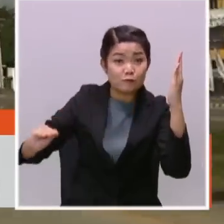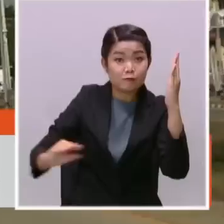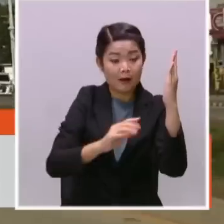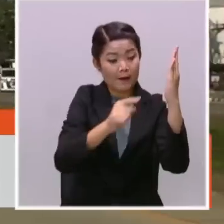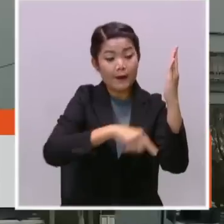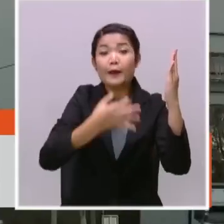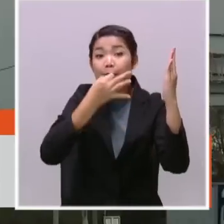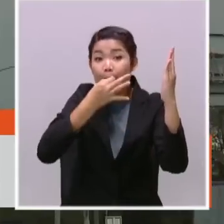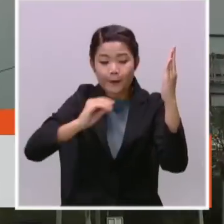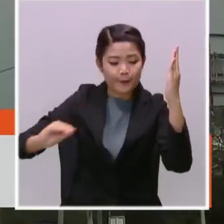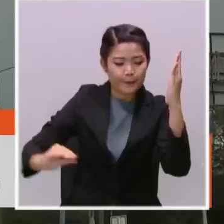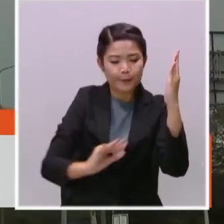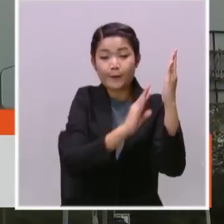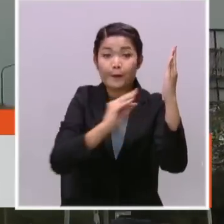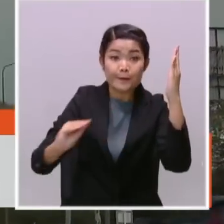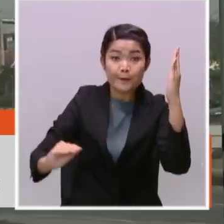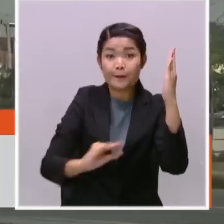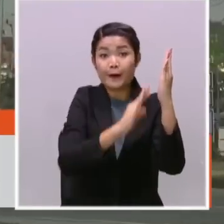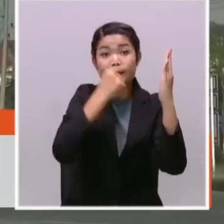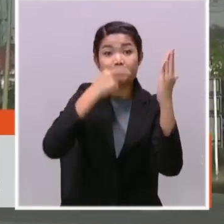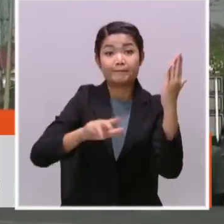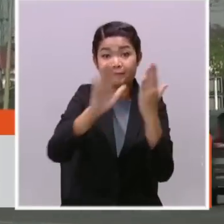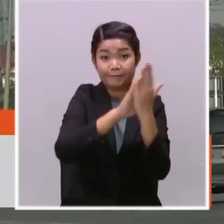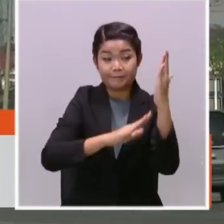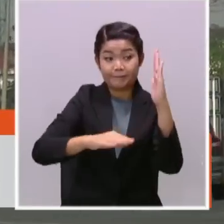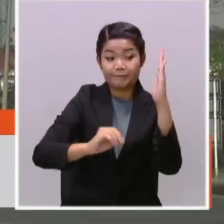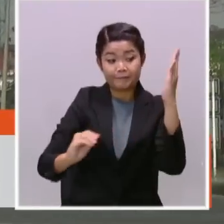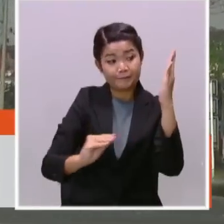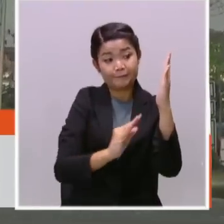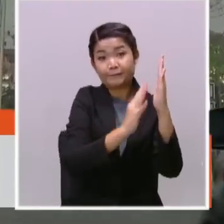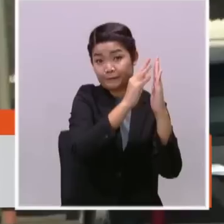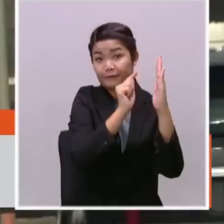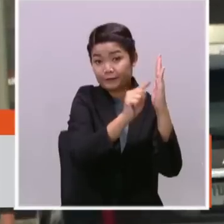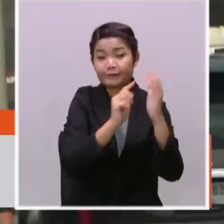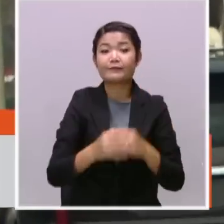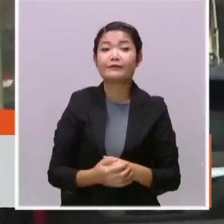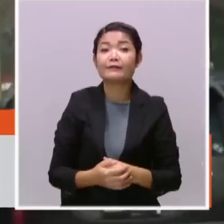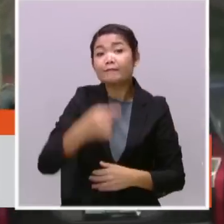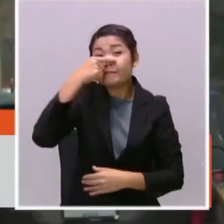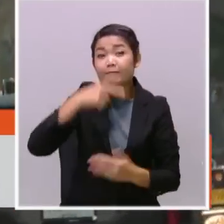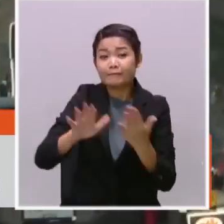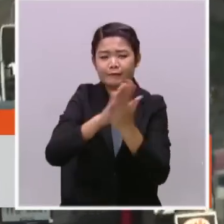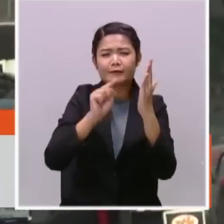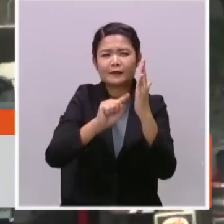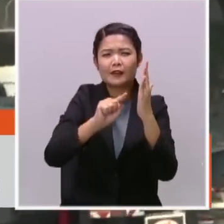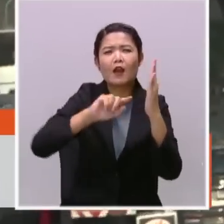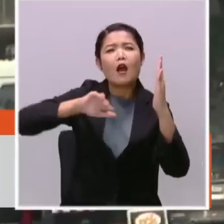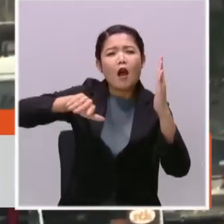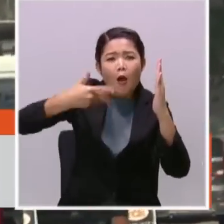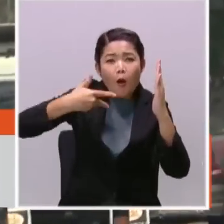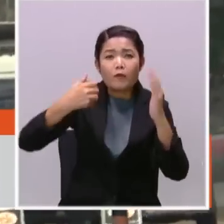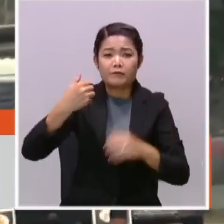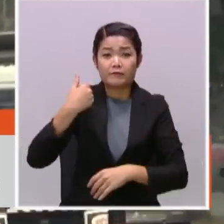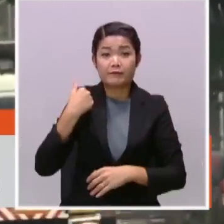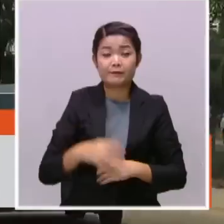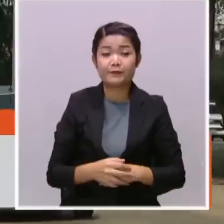นจากอ่าวไยและทะเลจยนใ้เขามาปกคลุมประเทศไยตอนบนในขณะที่ประเวมประเทศไยตอนบนมีอากาศร้อนซึ่ง